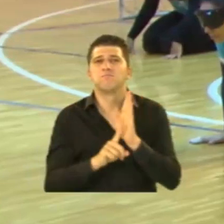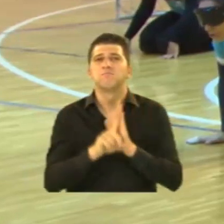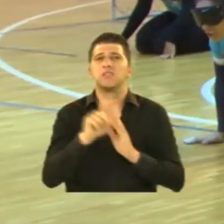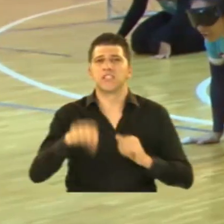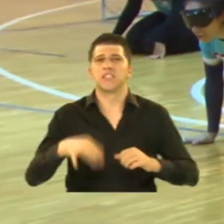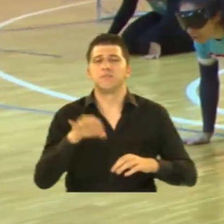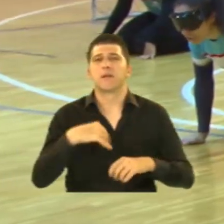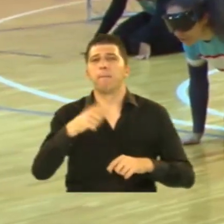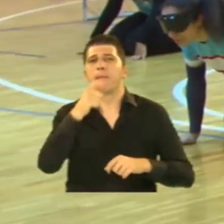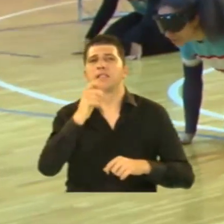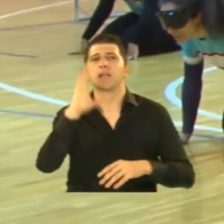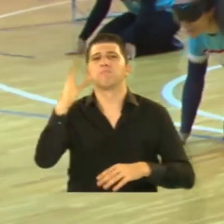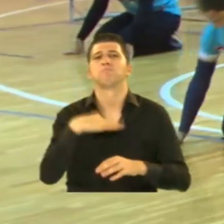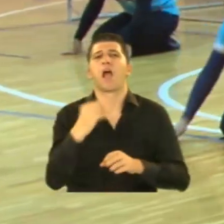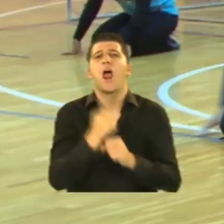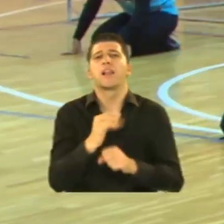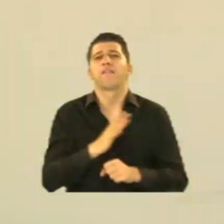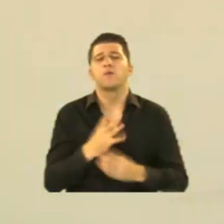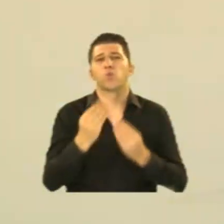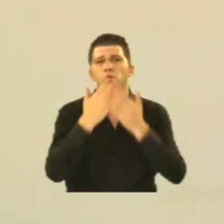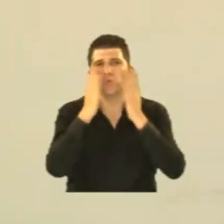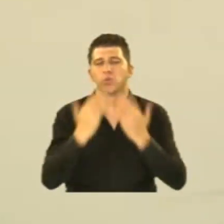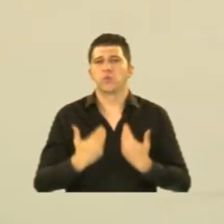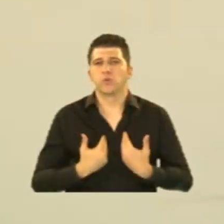Şu anda da Rio'ya gitmeyi garantiledik çok şükür.